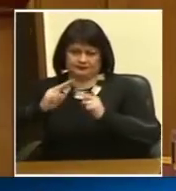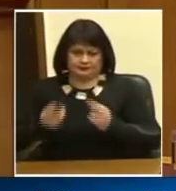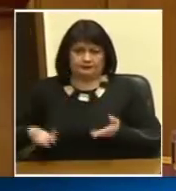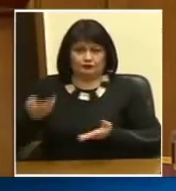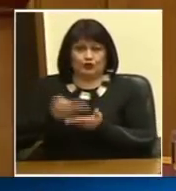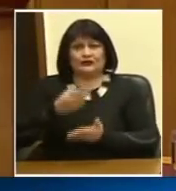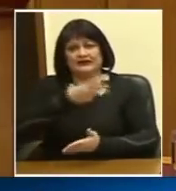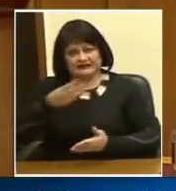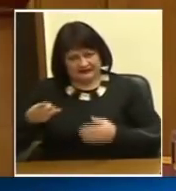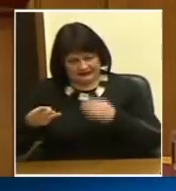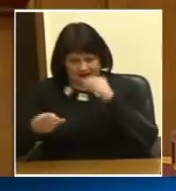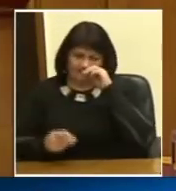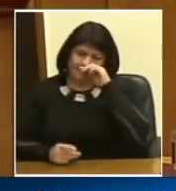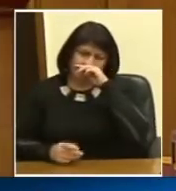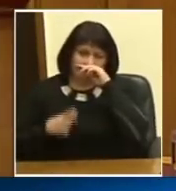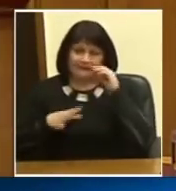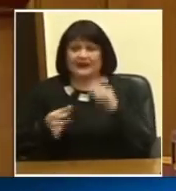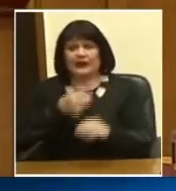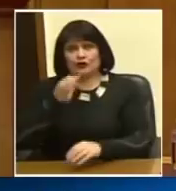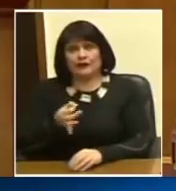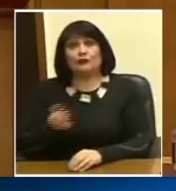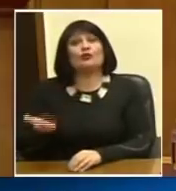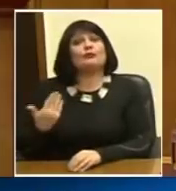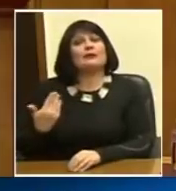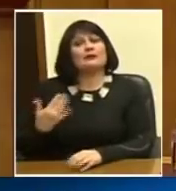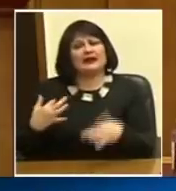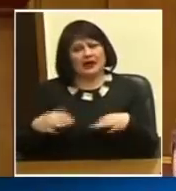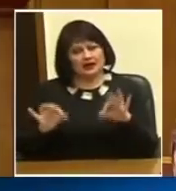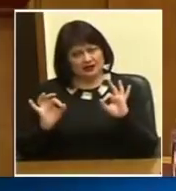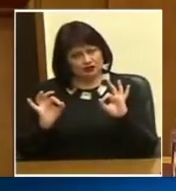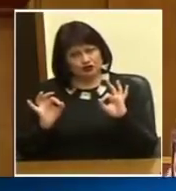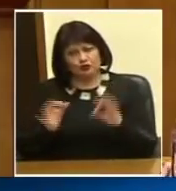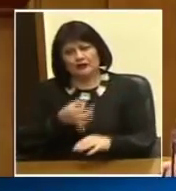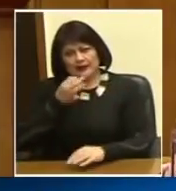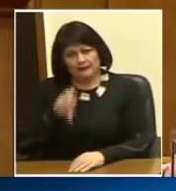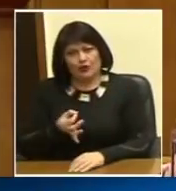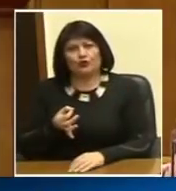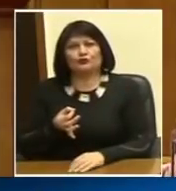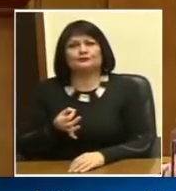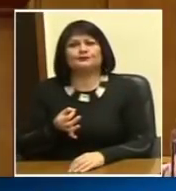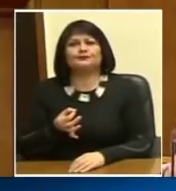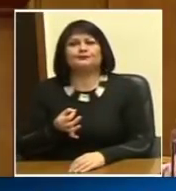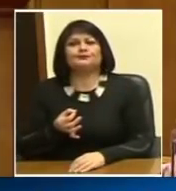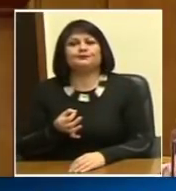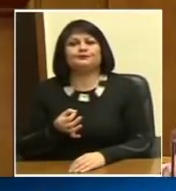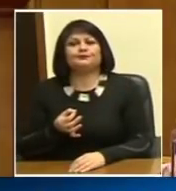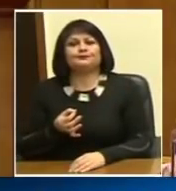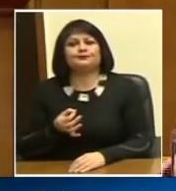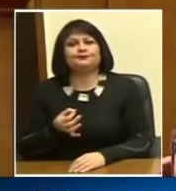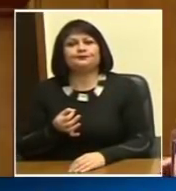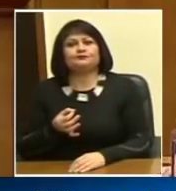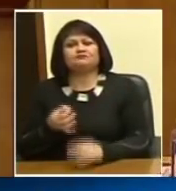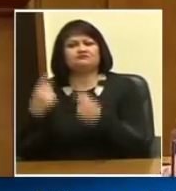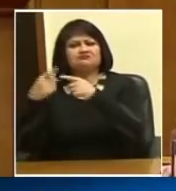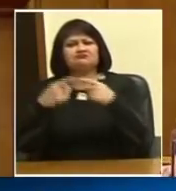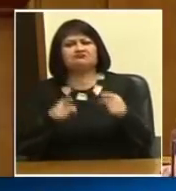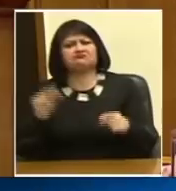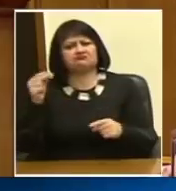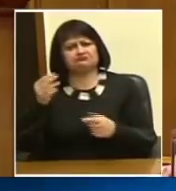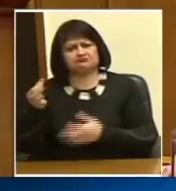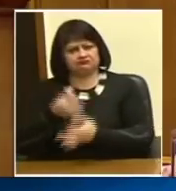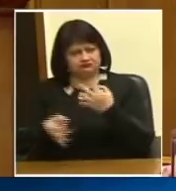ΣΥΡΙΖΑ. Θέλω λοιπόν πριν να ξεκινήσω και να πω ότι στις τοποθετήσεις των διαφόρων